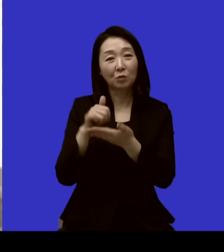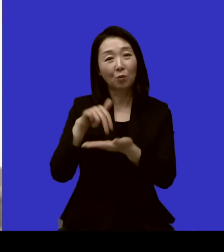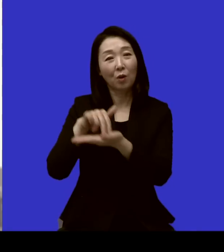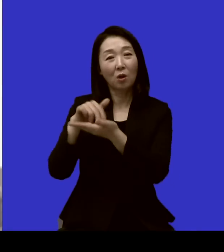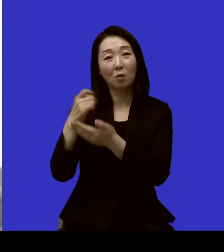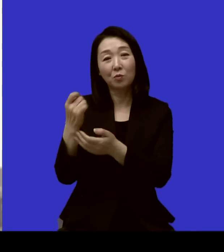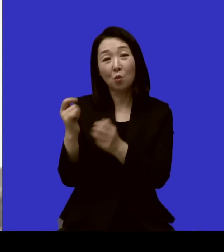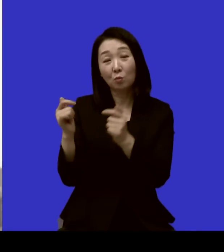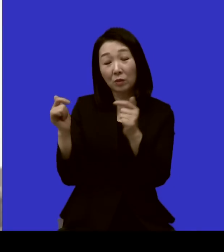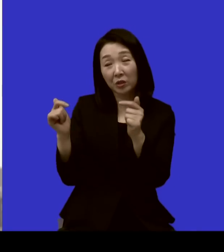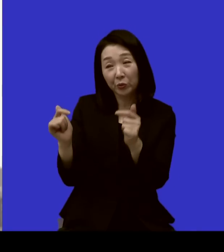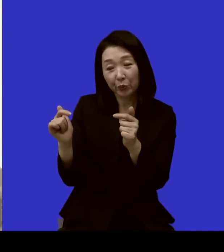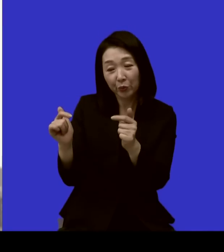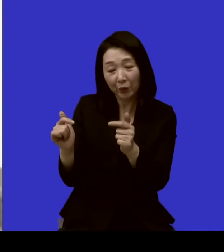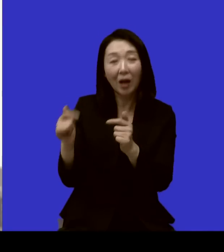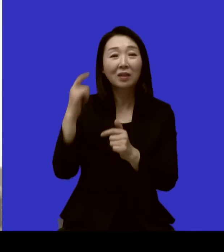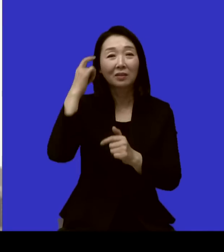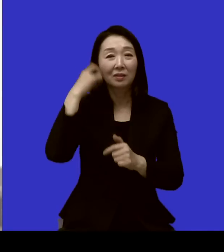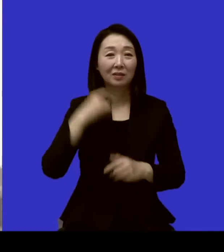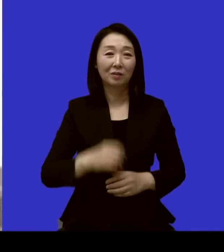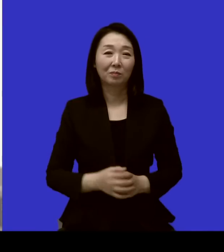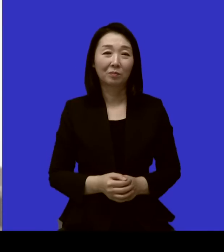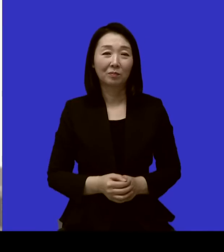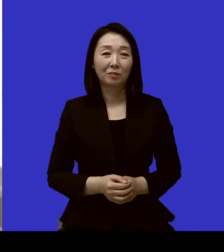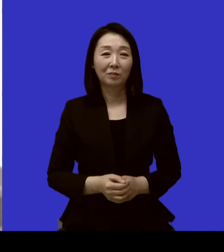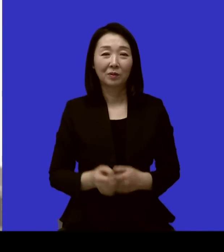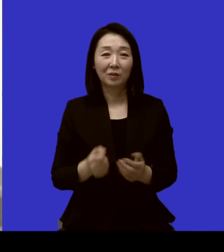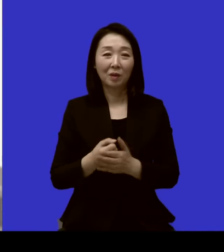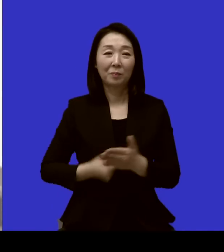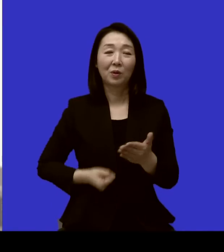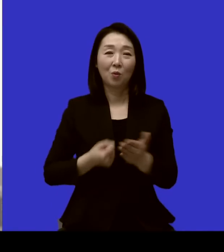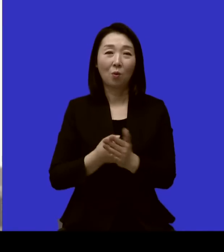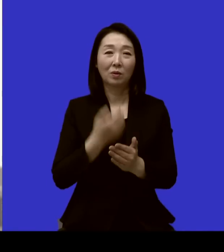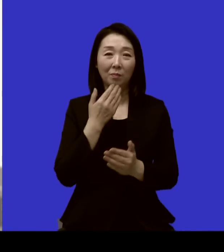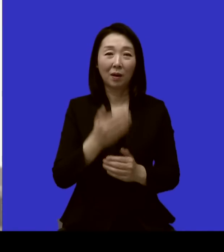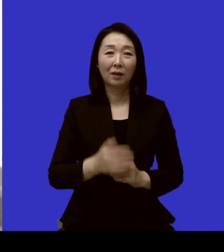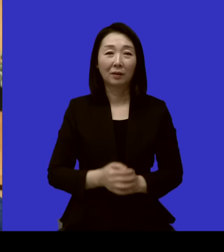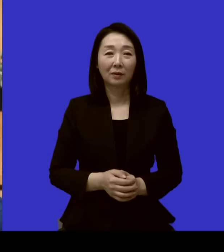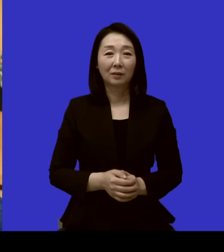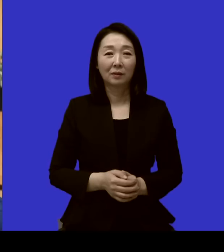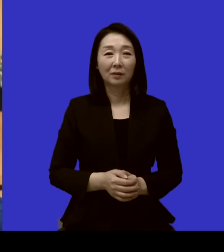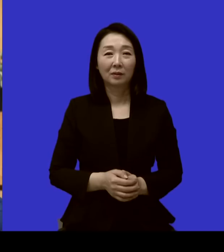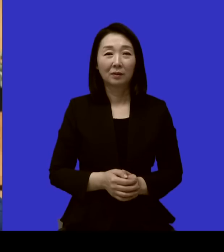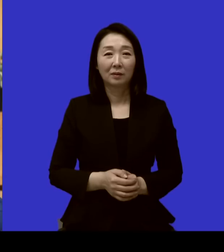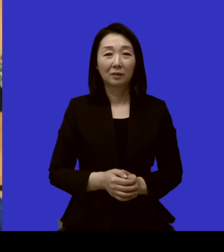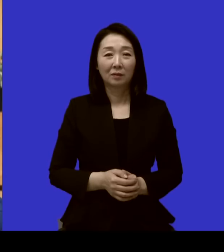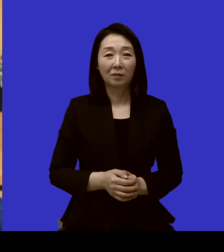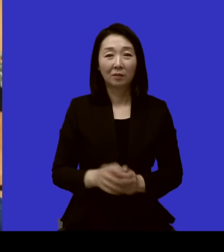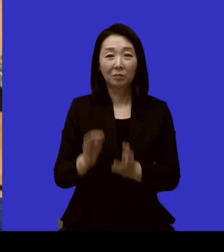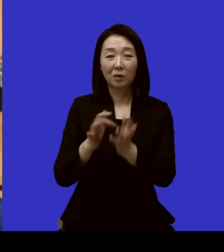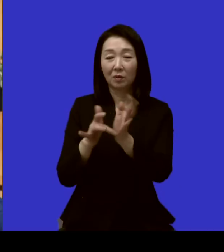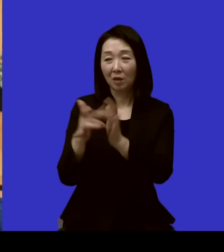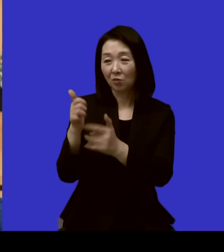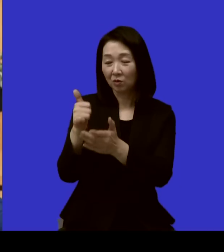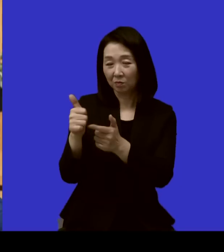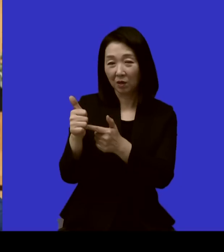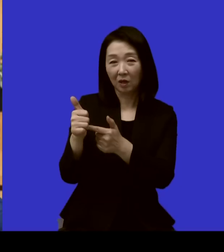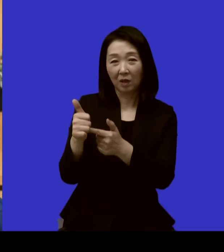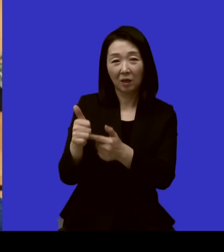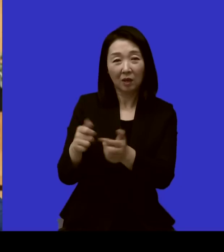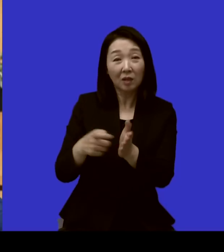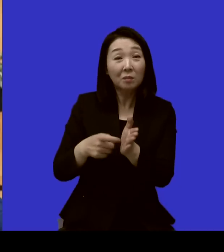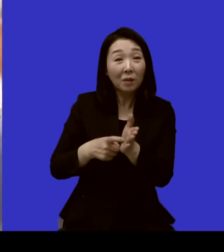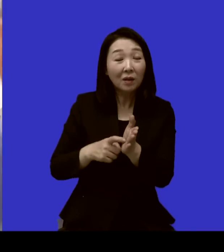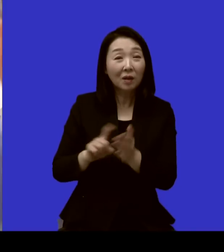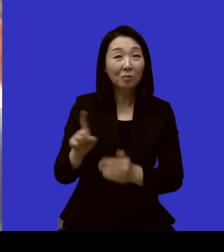외로움들이 조금씩 상쇄되는 느낌? 그래서 조금 용기를 얻었던 것 같습니다. 그럼 그 이후에 어떻게 보면 예수님께서 너무 다급하게 네.